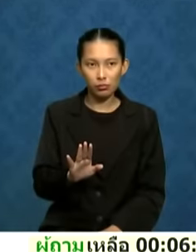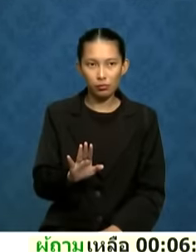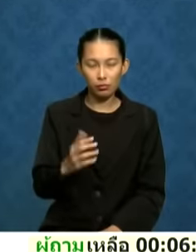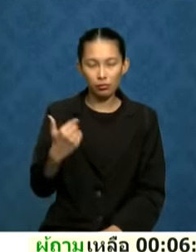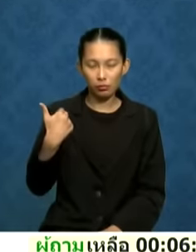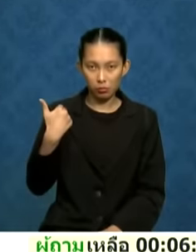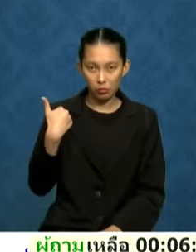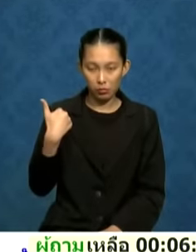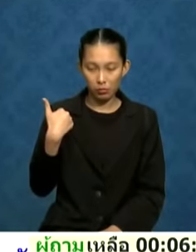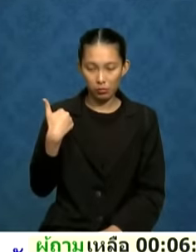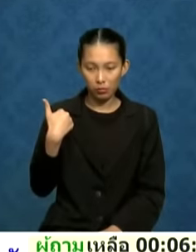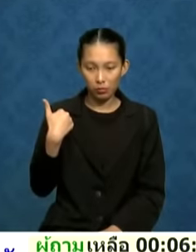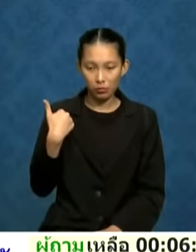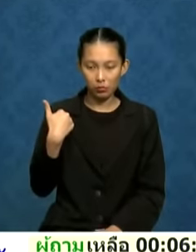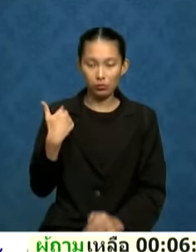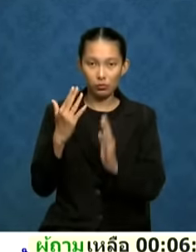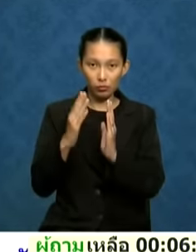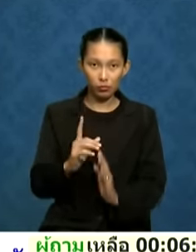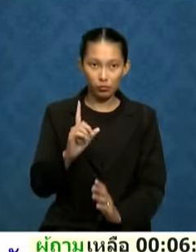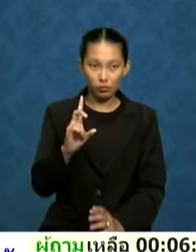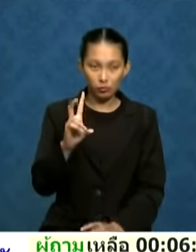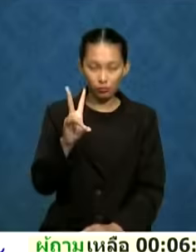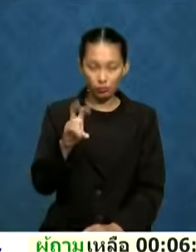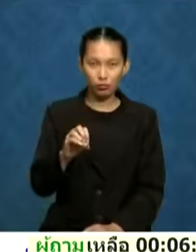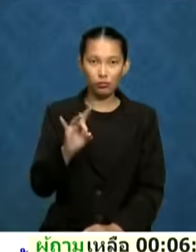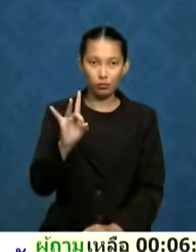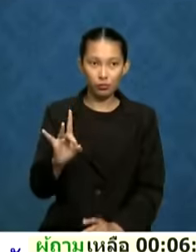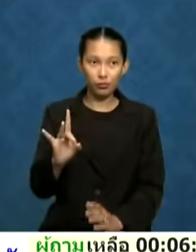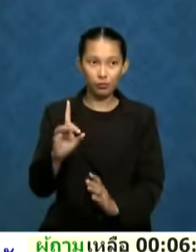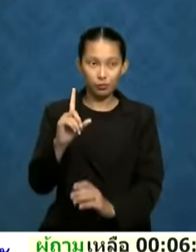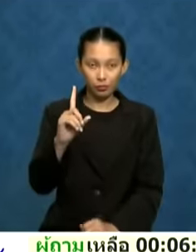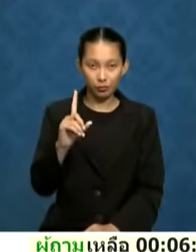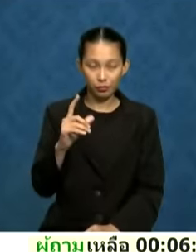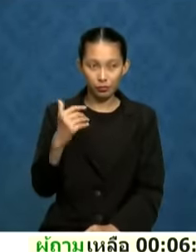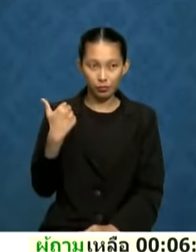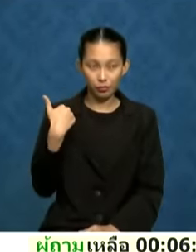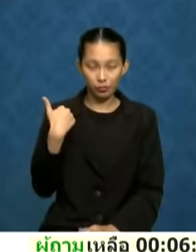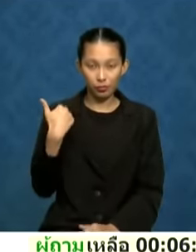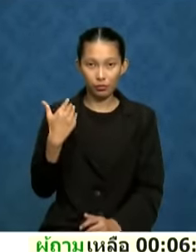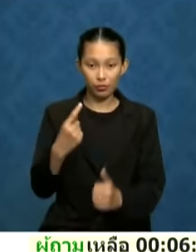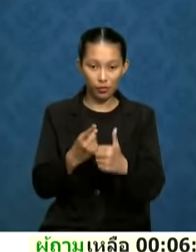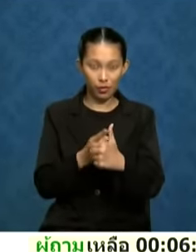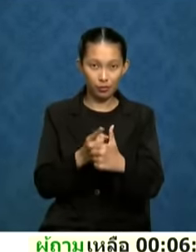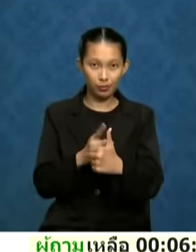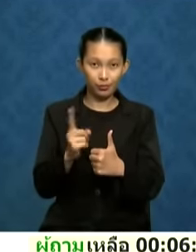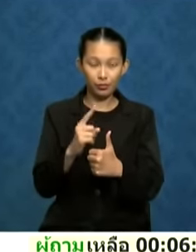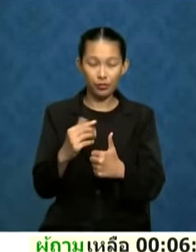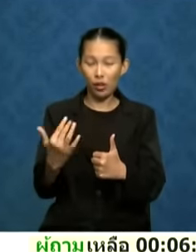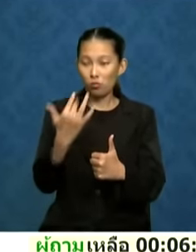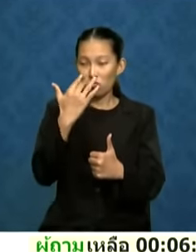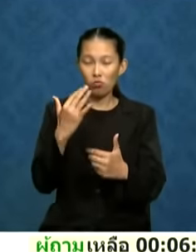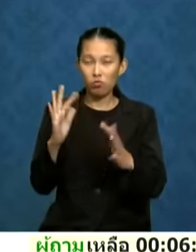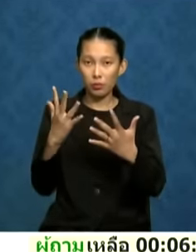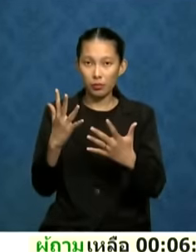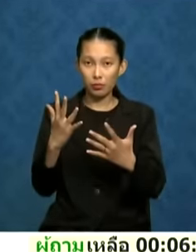มีผู้ที่จำนว 78 รายมีผู้เสียชีวิต asp. ประเด็แรก เกิดจากอากาศ ขาดอากาศหายใจ